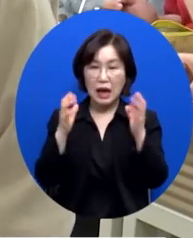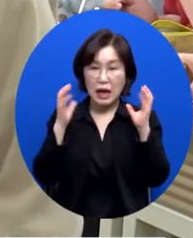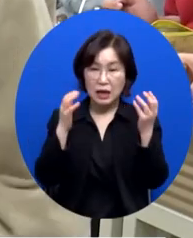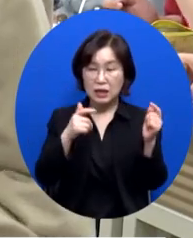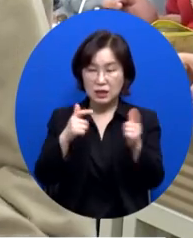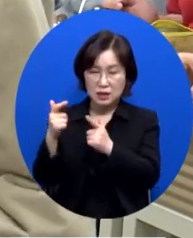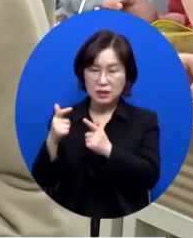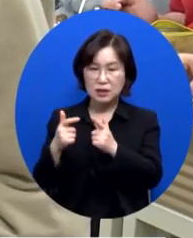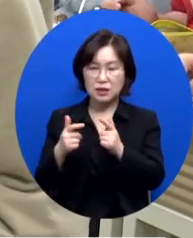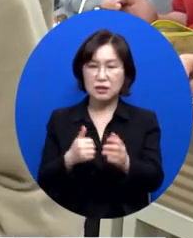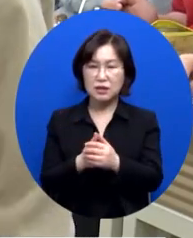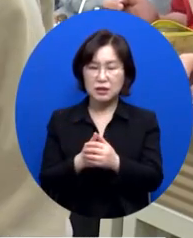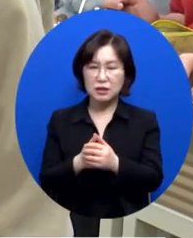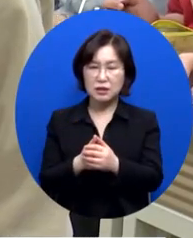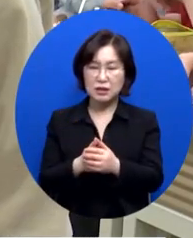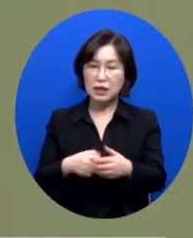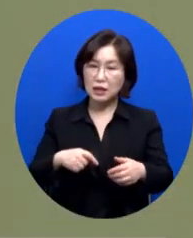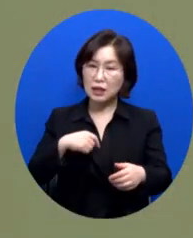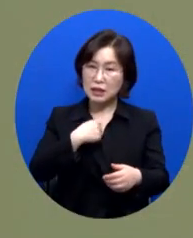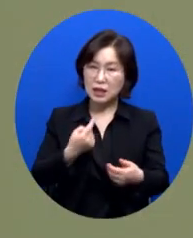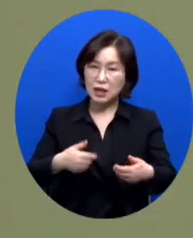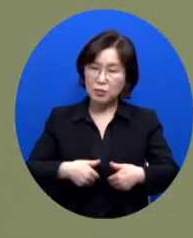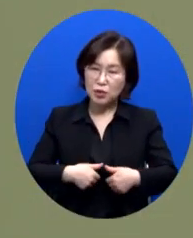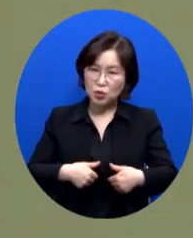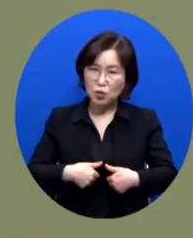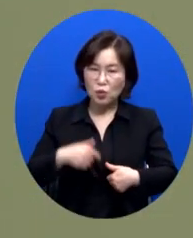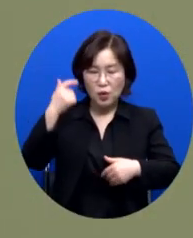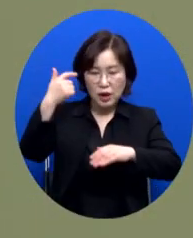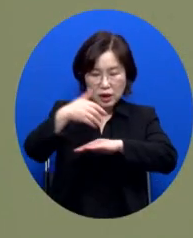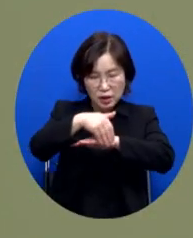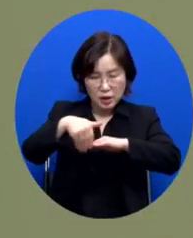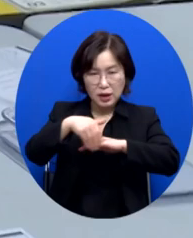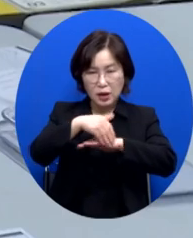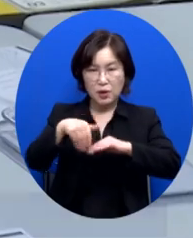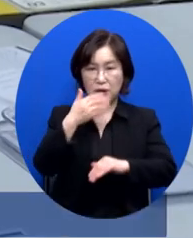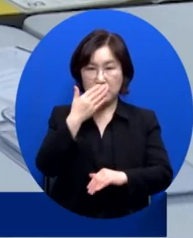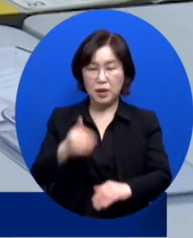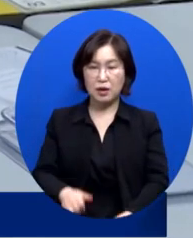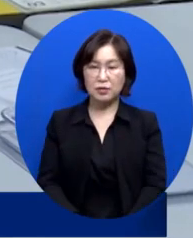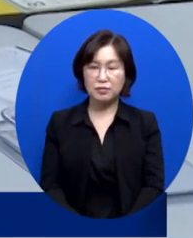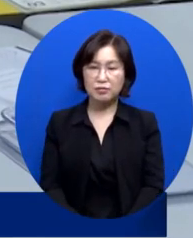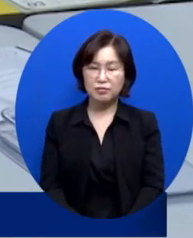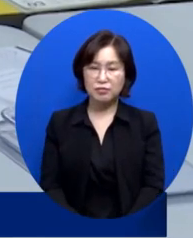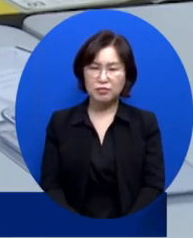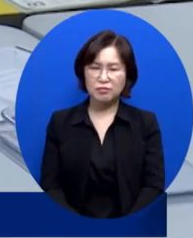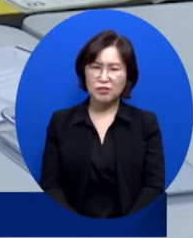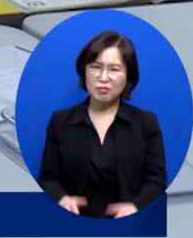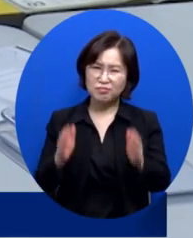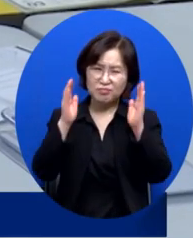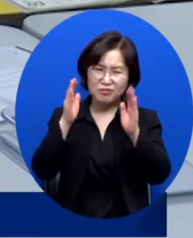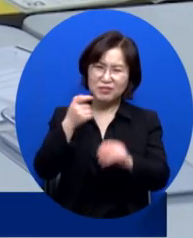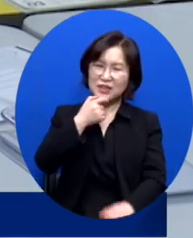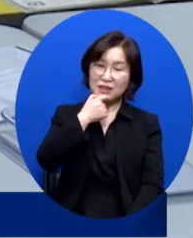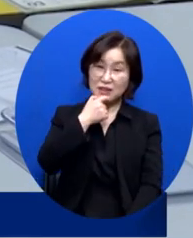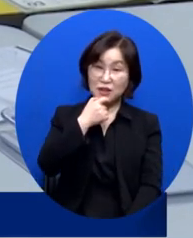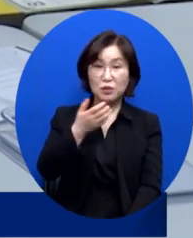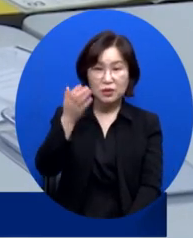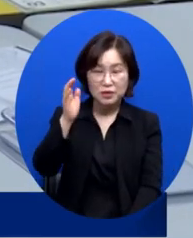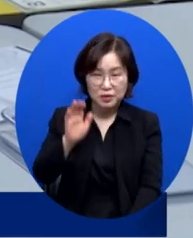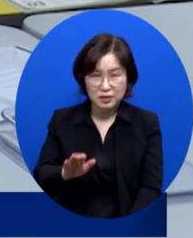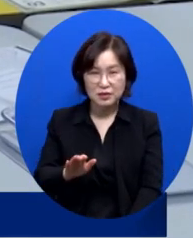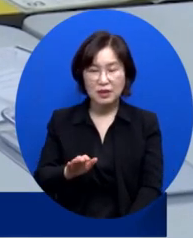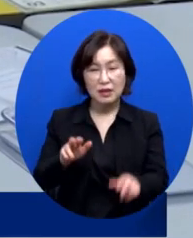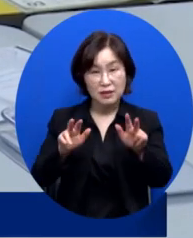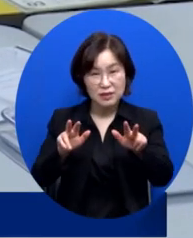필요와 상황에 맞춘 학습 일정을 각각 세워갈 수 있습니다. 공부에 약간 트라우마 같은 것도 있었는데